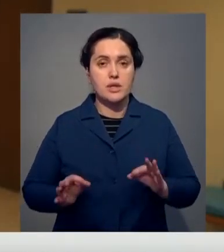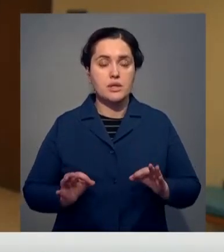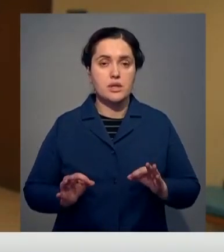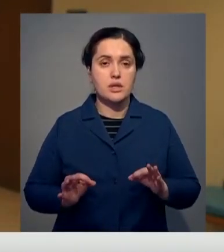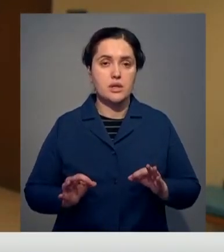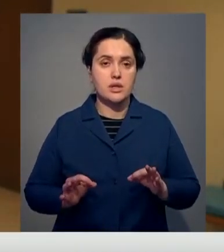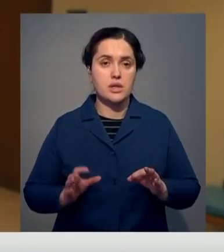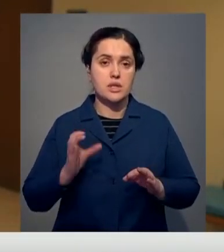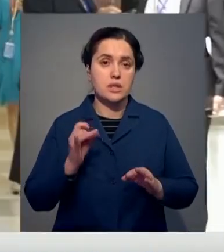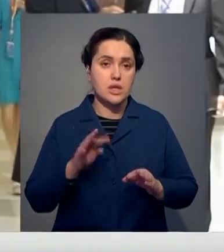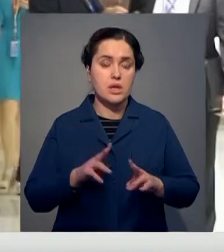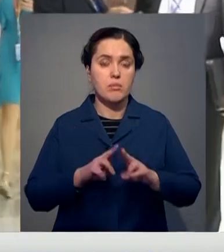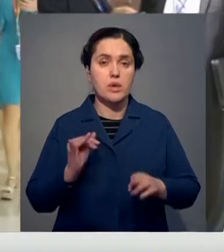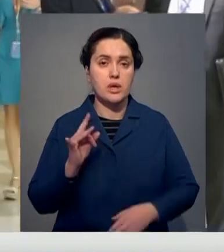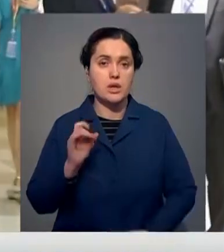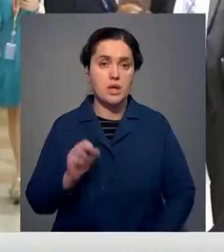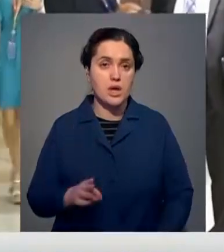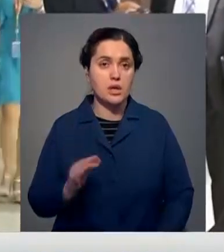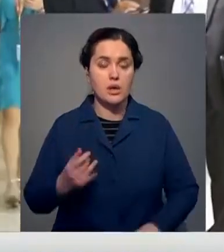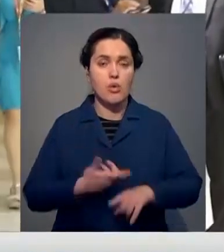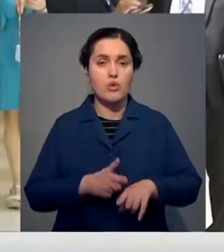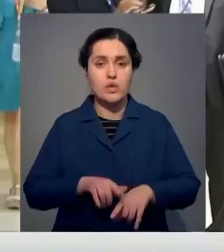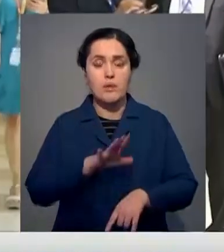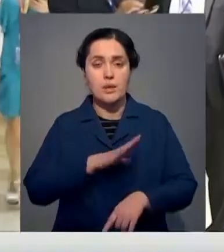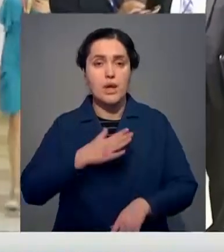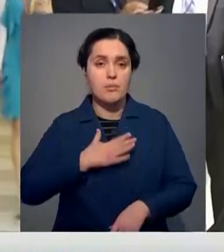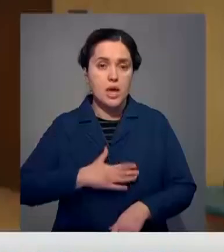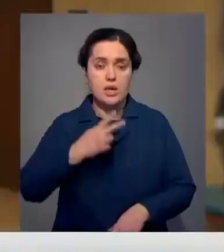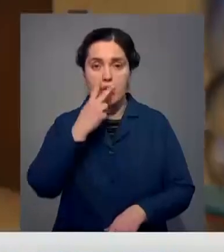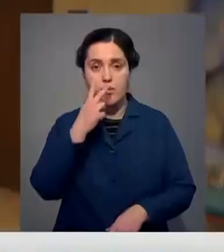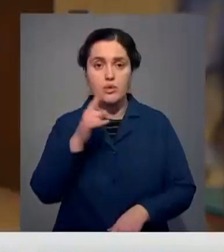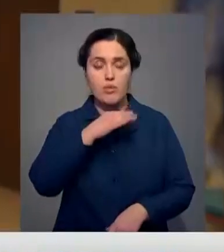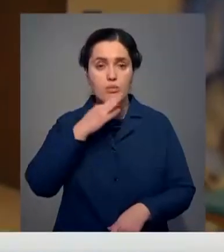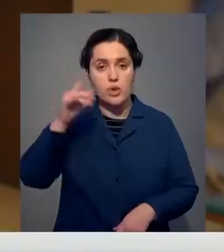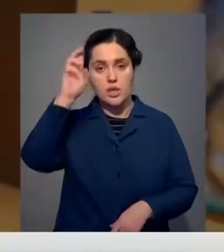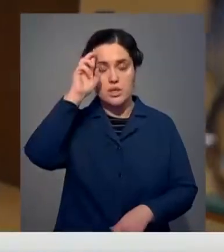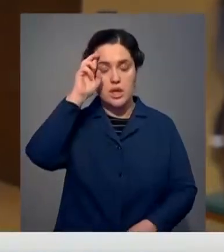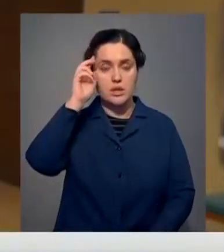как в Сирии, так и в Ираке. И очень было приятно видеть, что многие страны